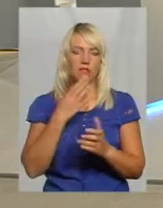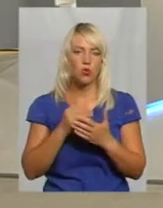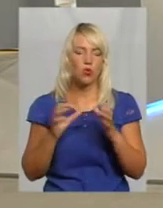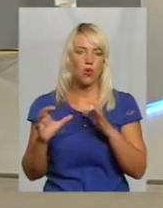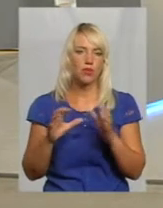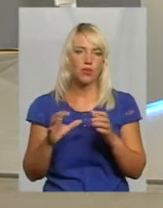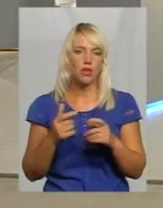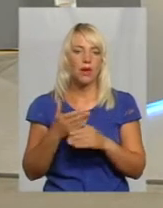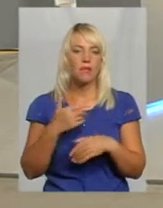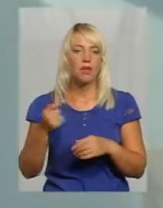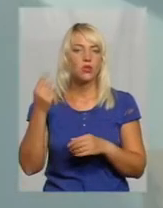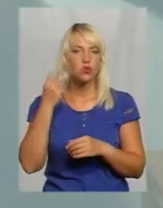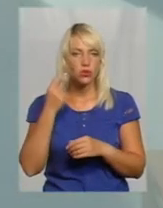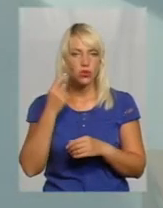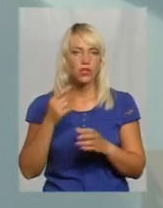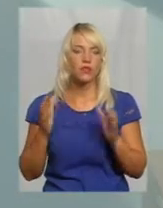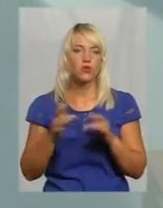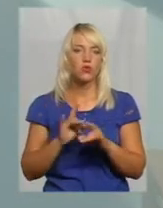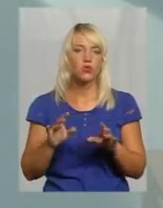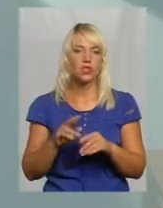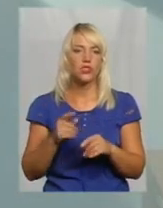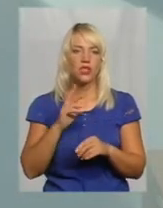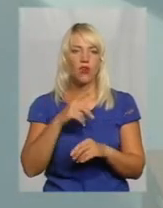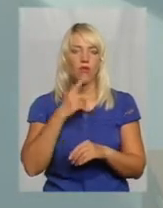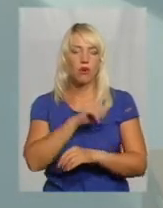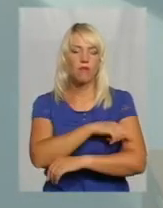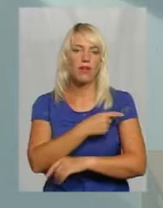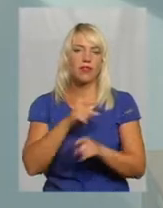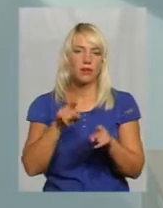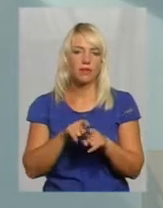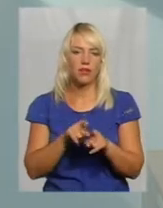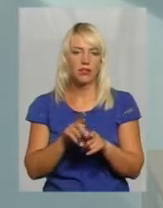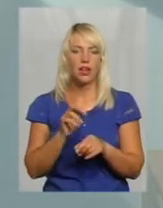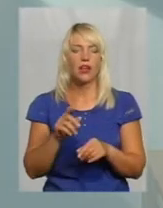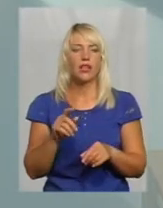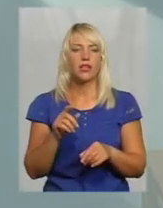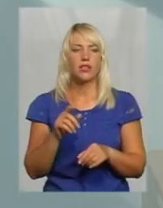чули в сюжеті, як говорив медбрат чи медсестра, якщо по штатній посаді, то